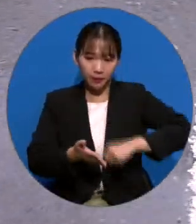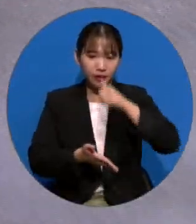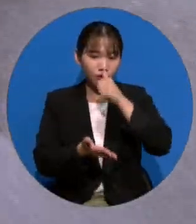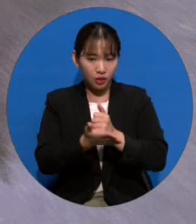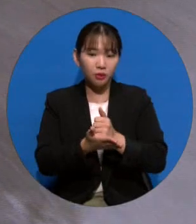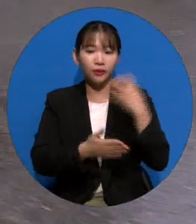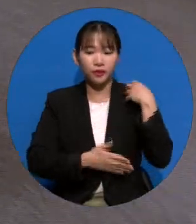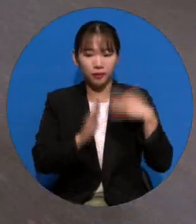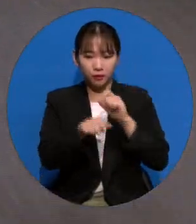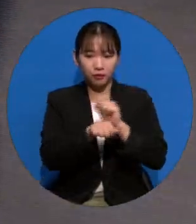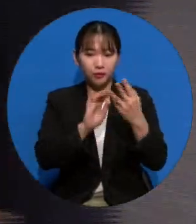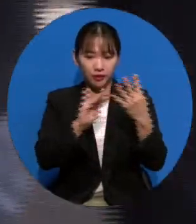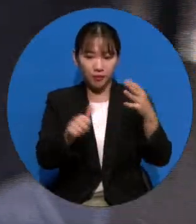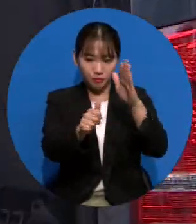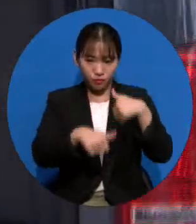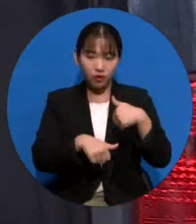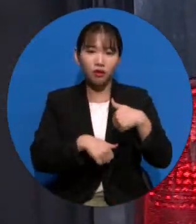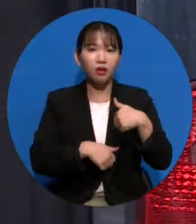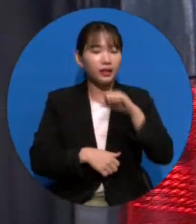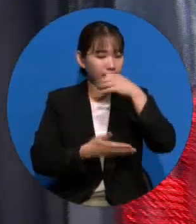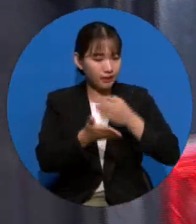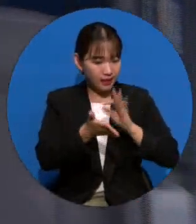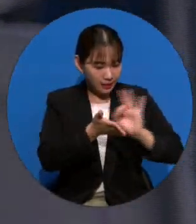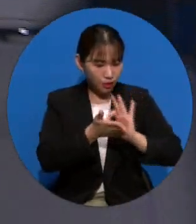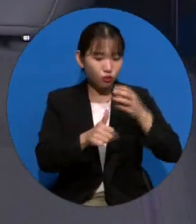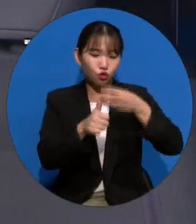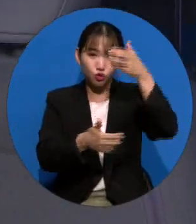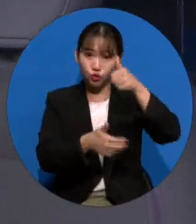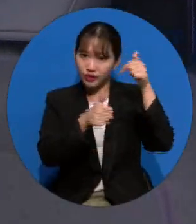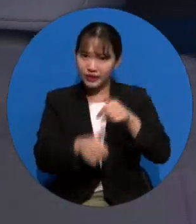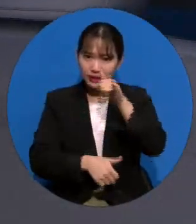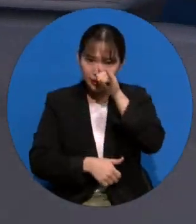당시 담당 공무원 4명을 입건하고 예산 전용이 군수의